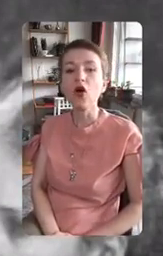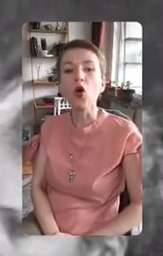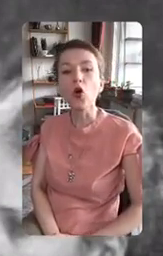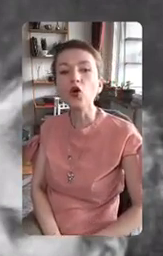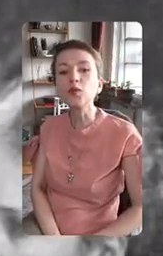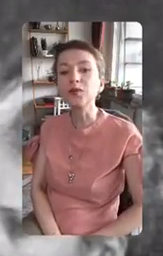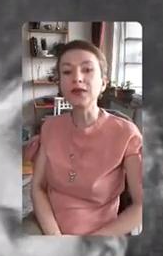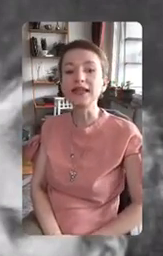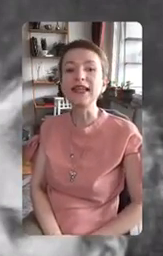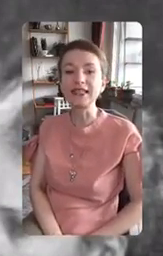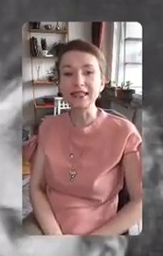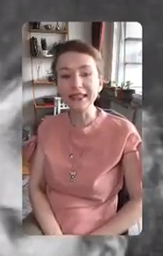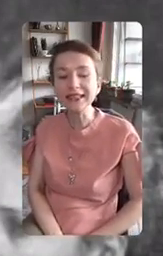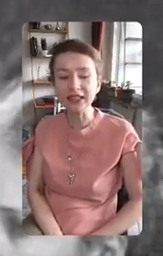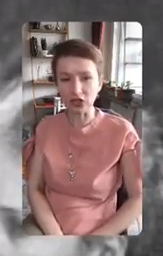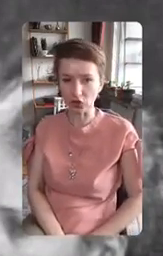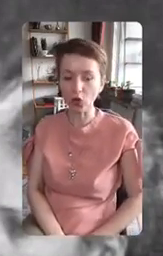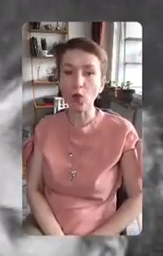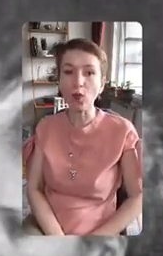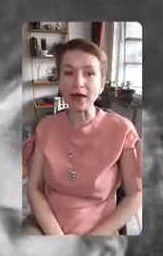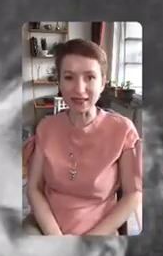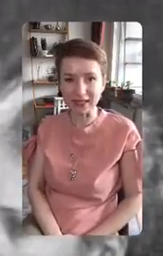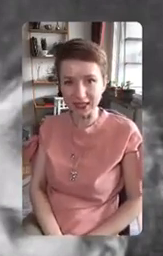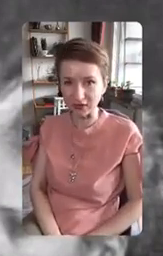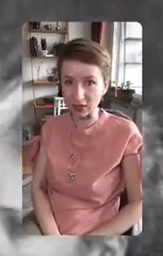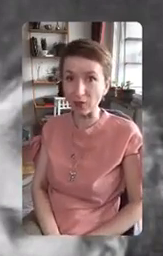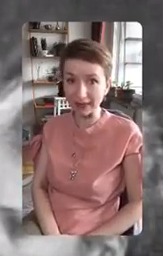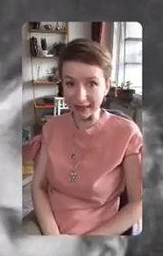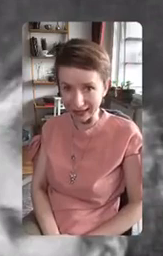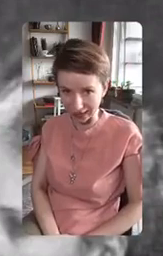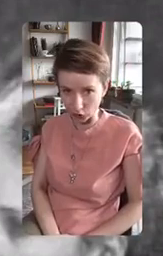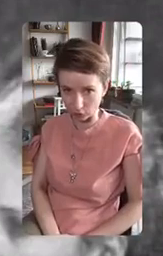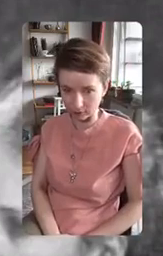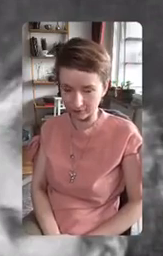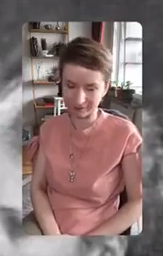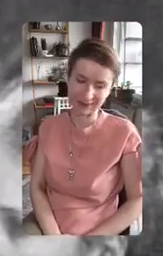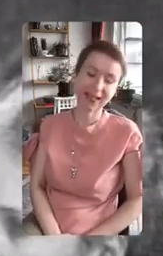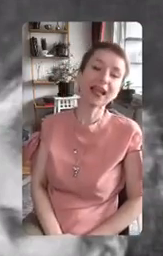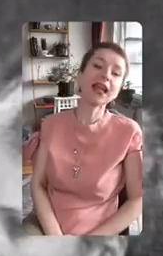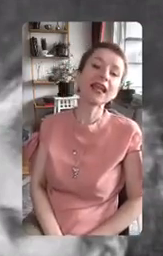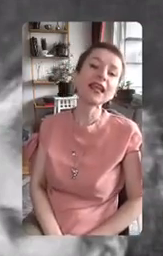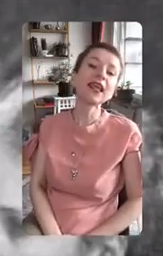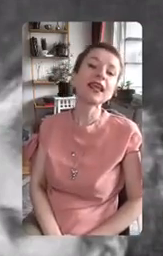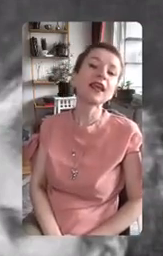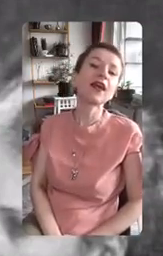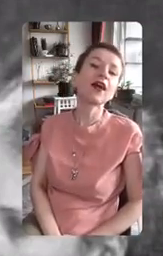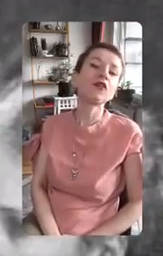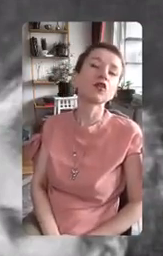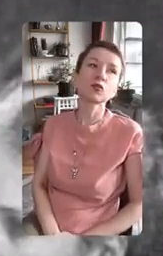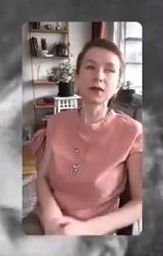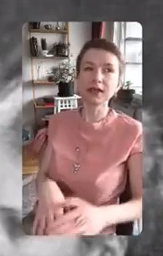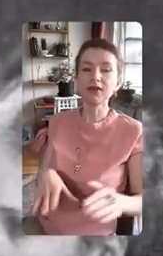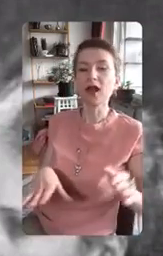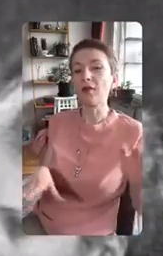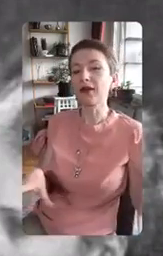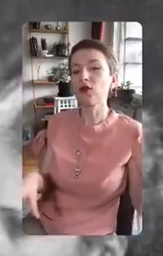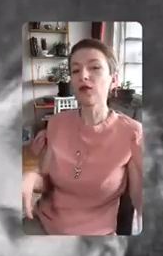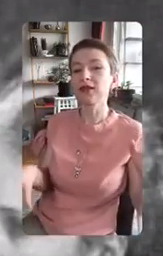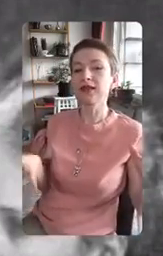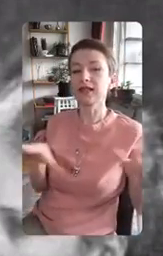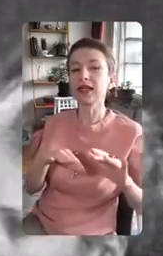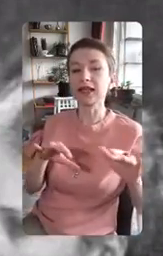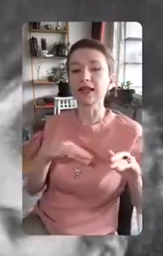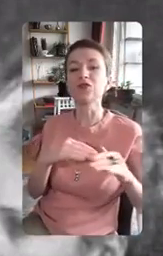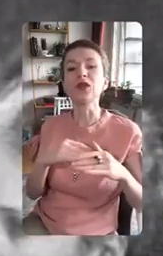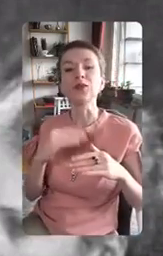мужем тогда, он пригласил ее позировать моделью. И вот он позировал, а